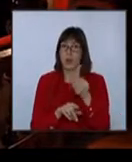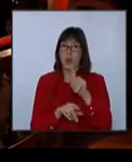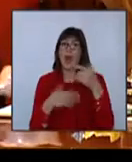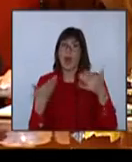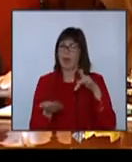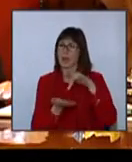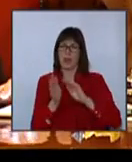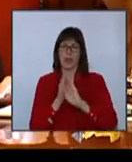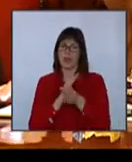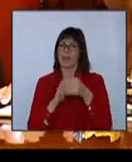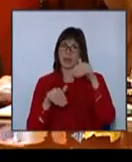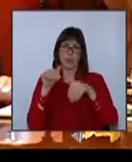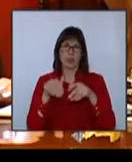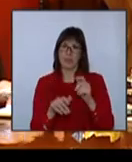votació.